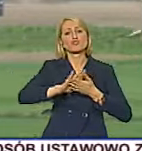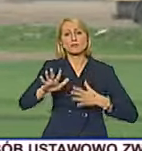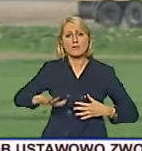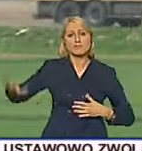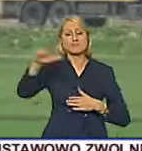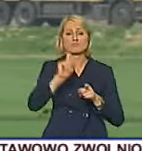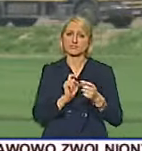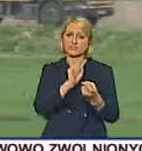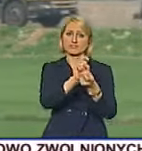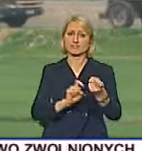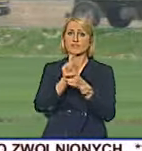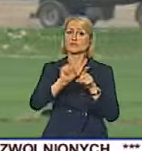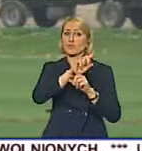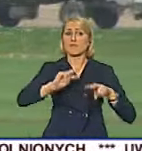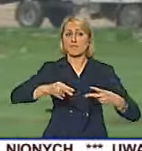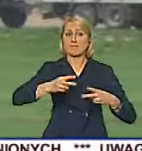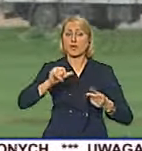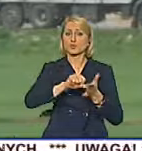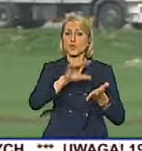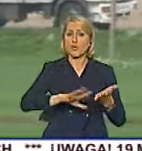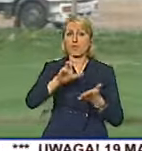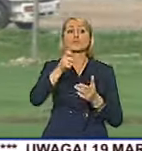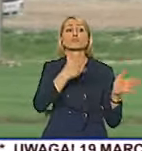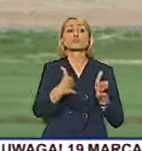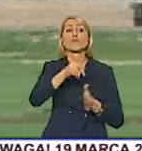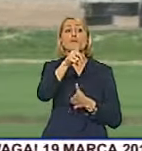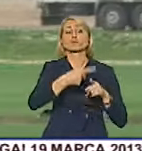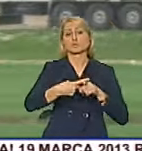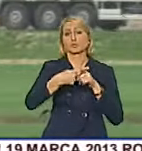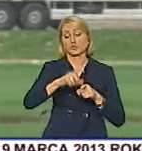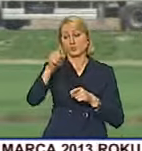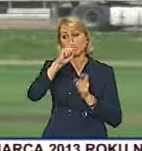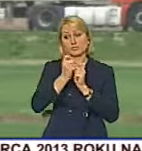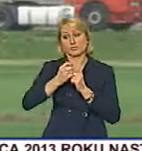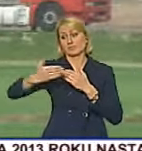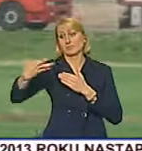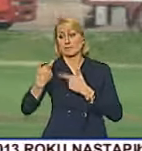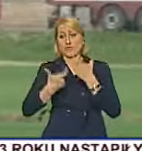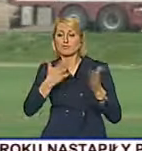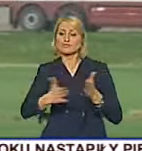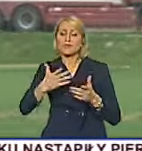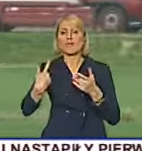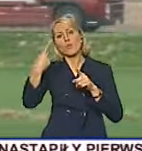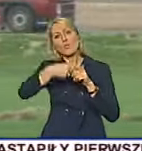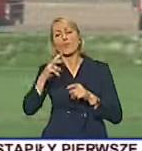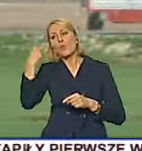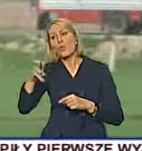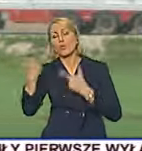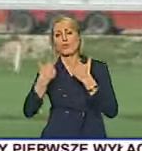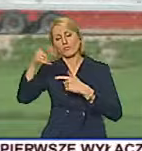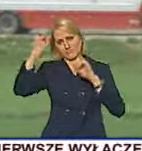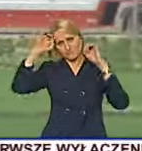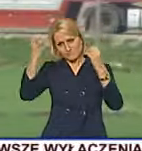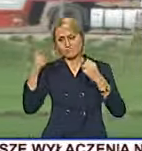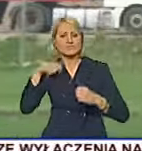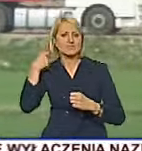do raportu środowiskowego przygotowanego przez spółkę, która chce uruchomić w pobliżu kolejną ubojnię. Tym razem bydła rogatego.